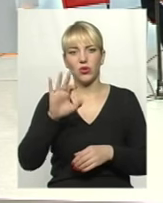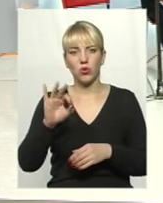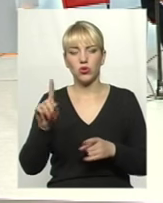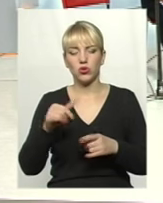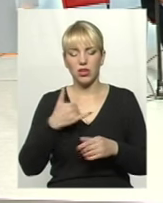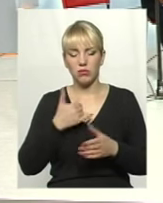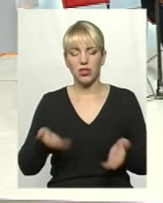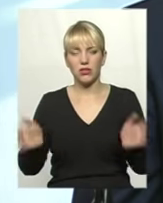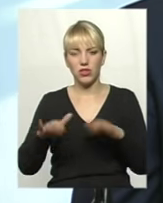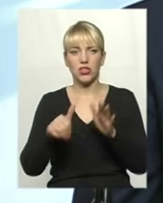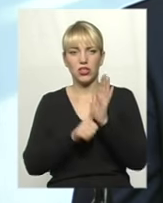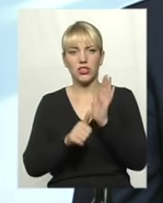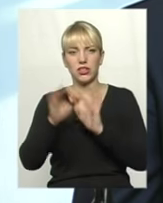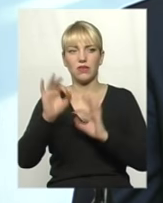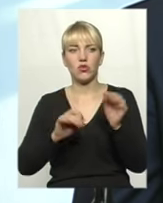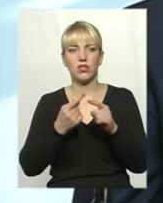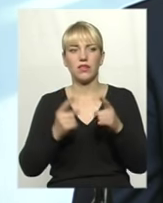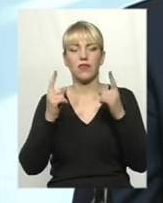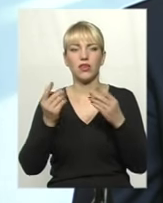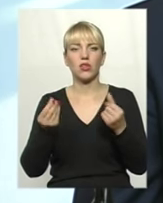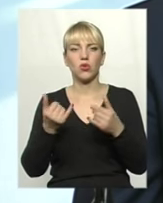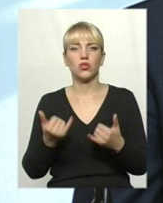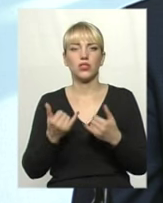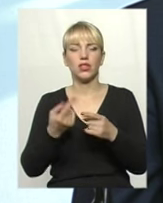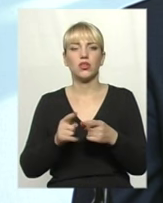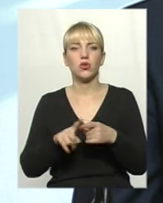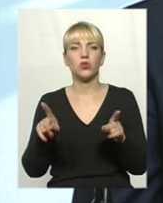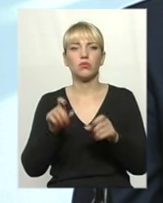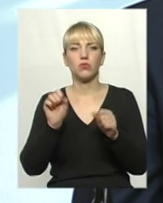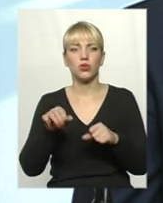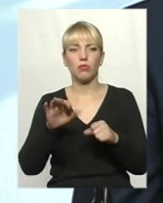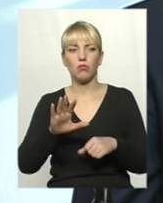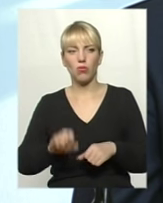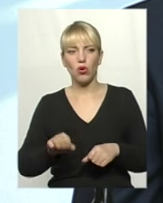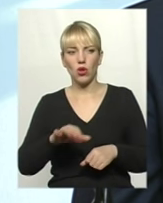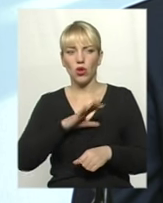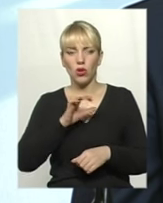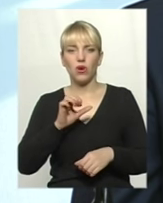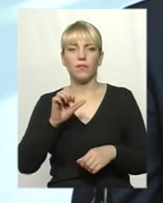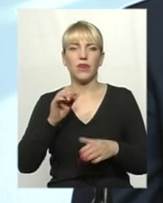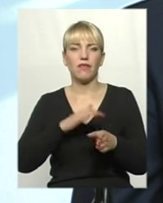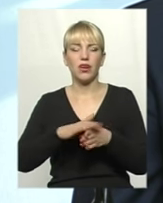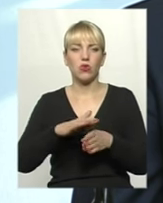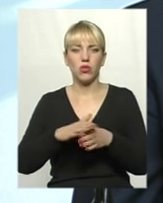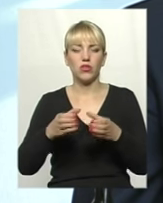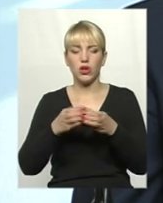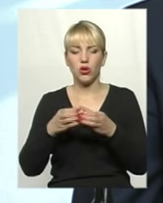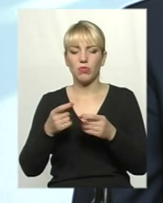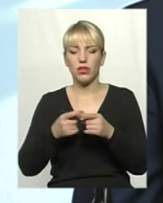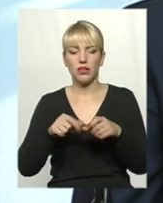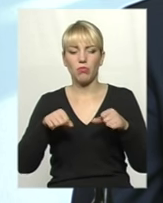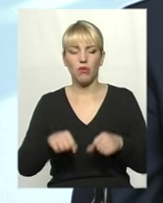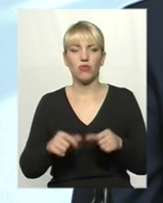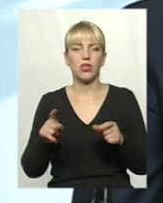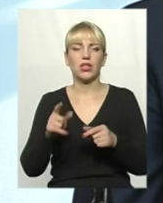залишається 60%. Це великі кошти для того, щоб можна було в громаді виконувати ті повноваження, на які сьогодні